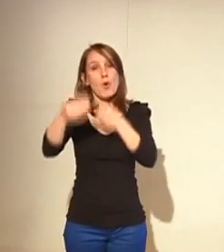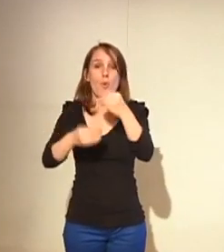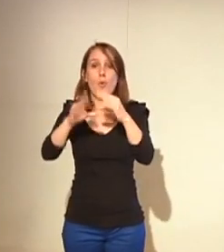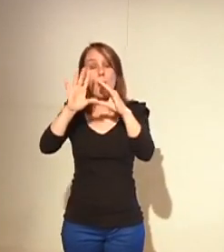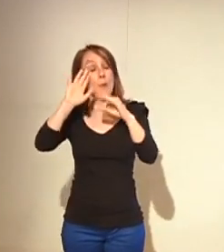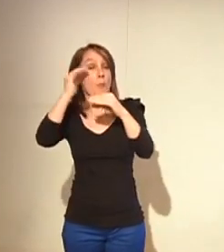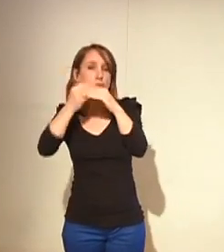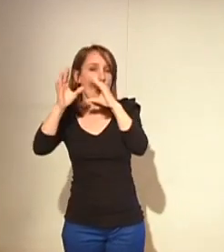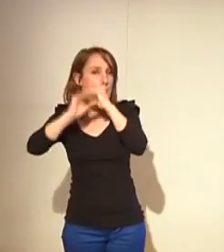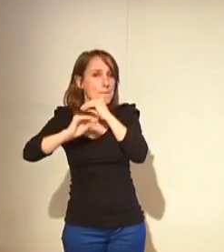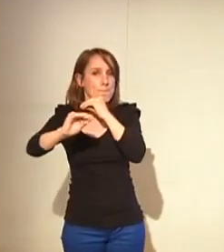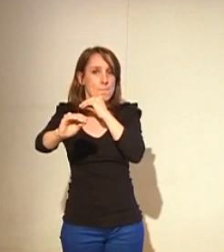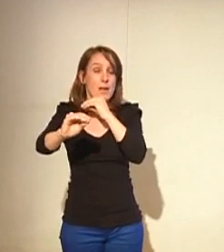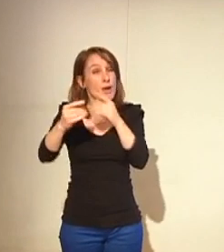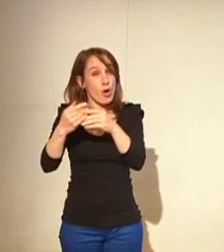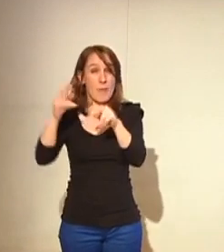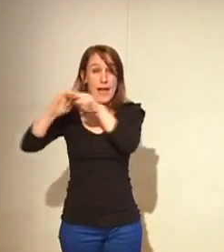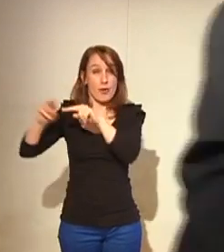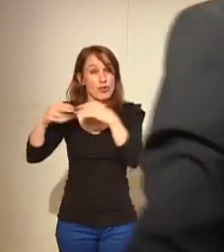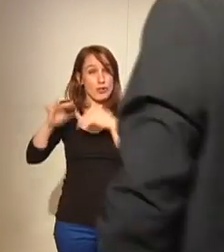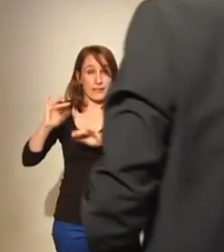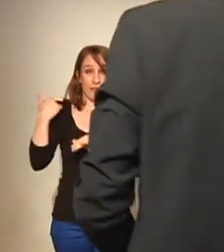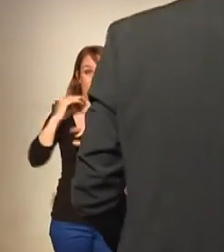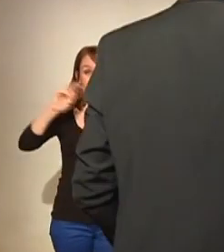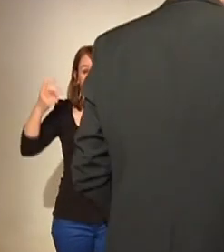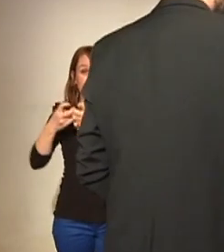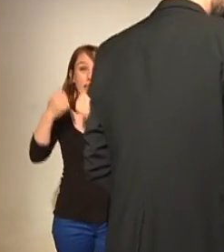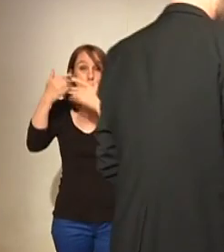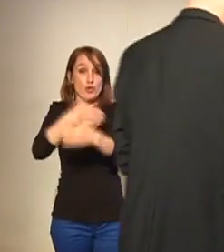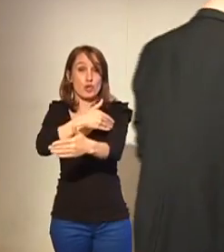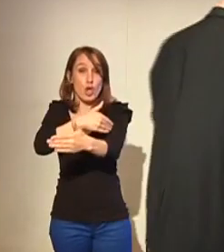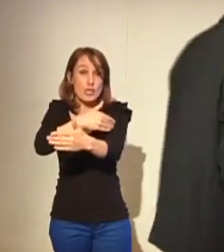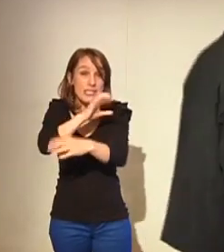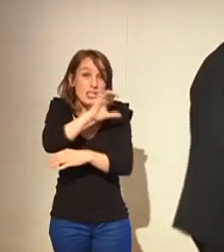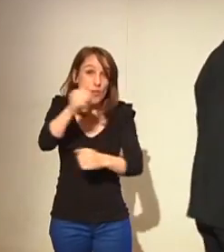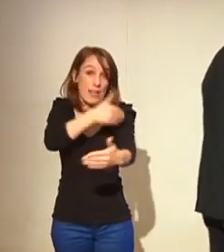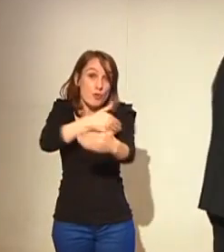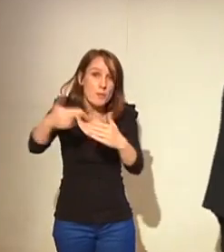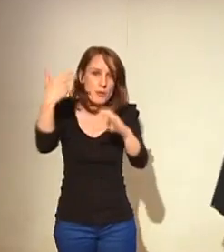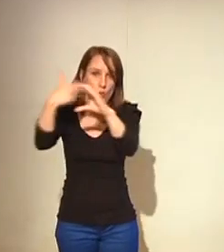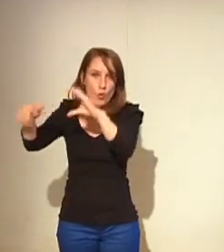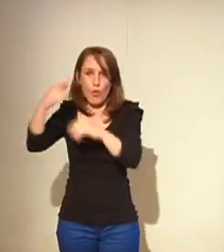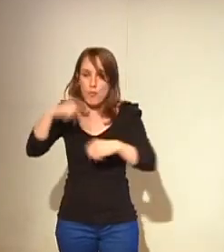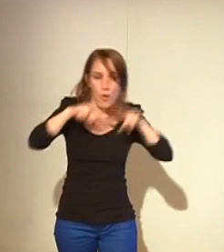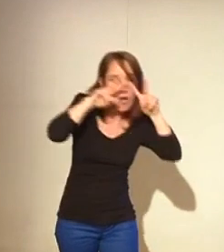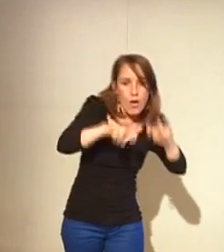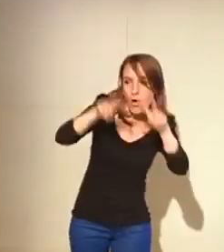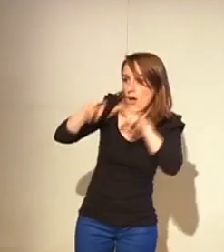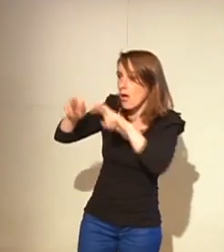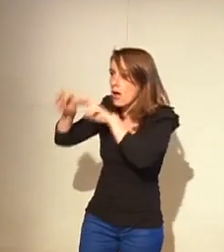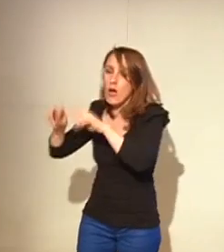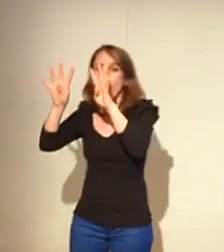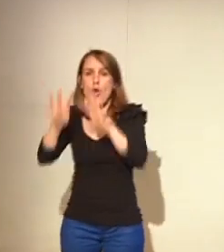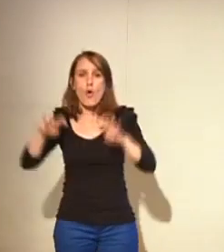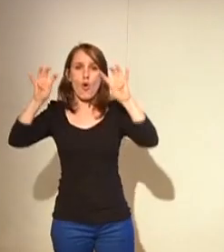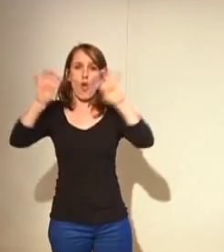gigantesque chantier qui a déjà coûté des centaines de millions d'euros en travaux de reconnaissance colloque et actions